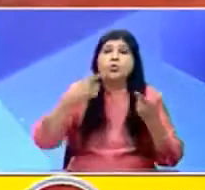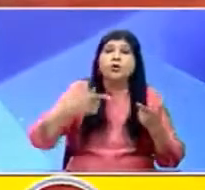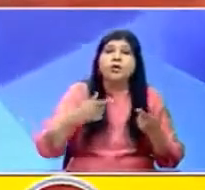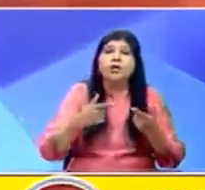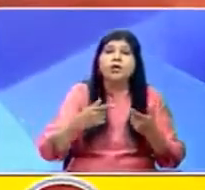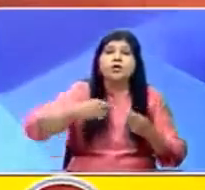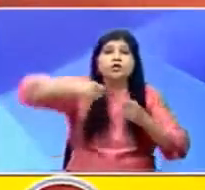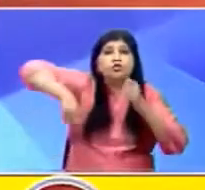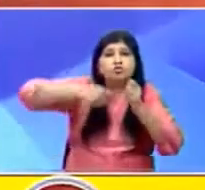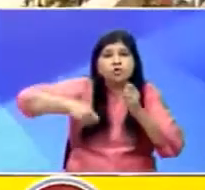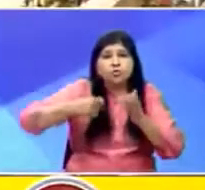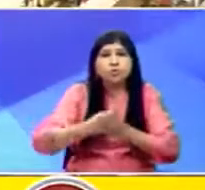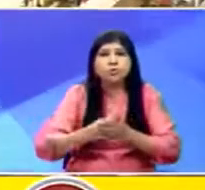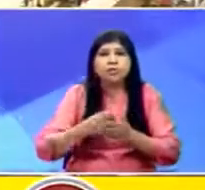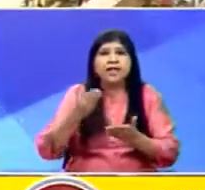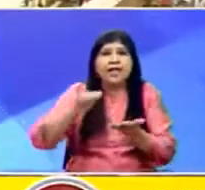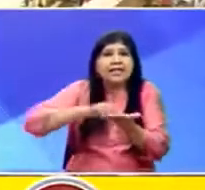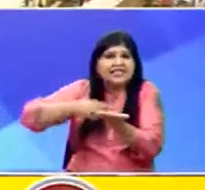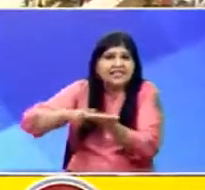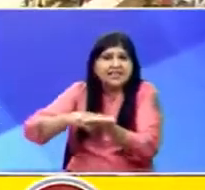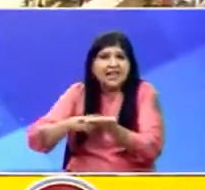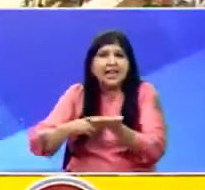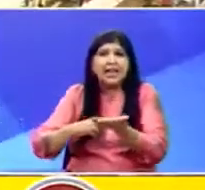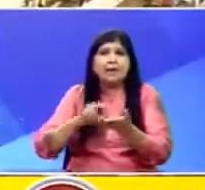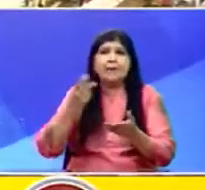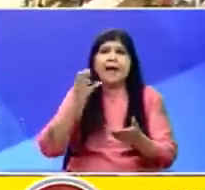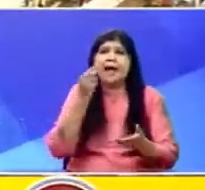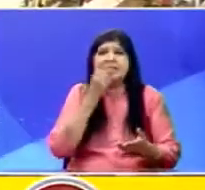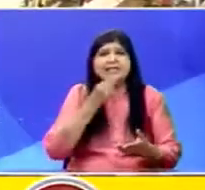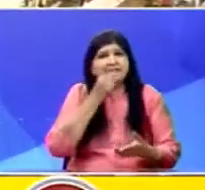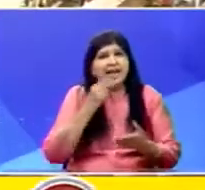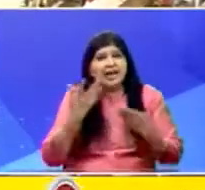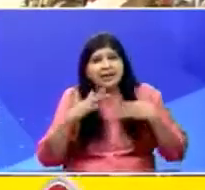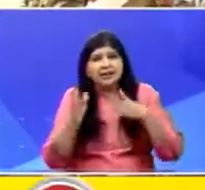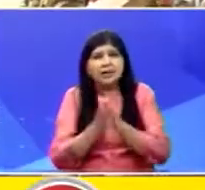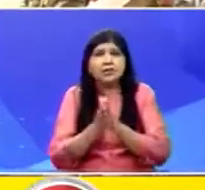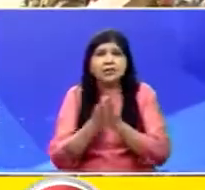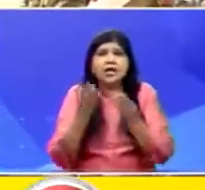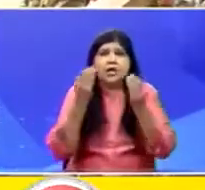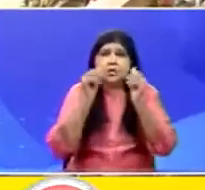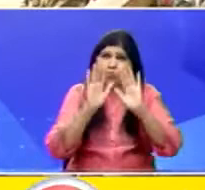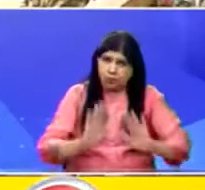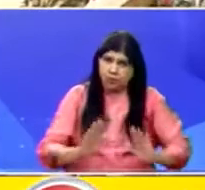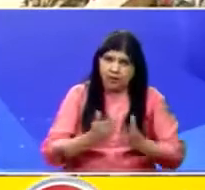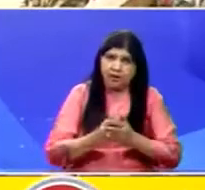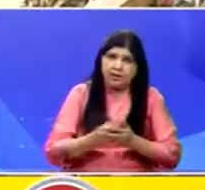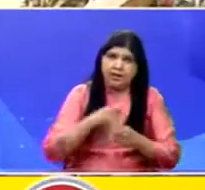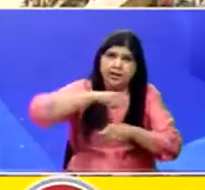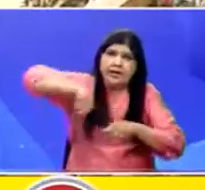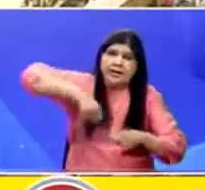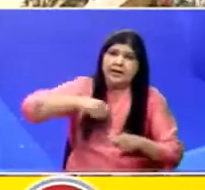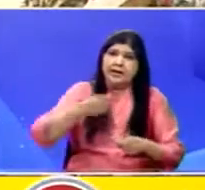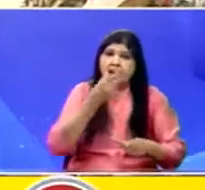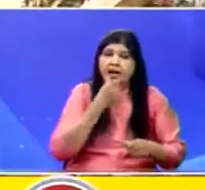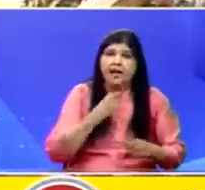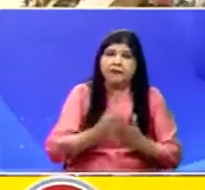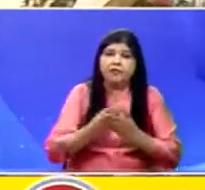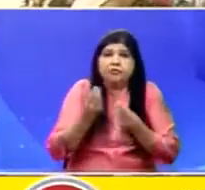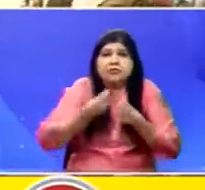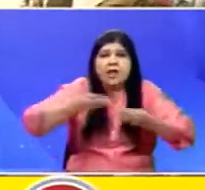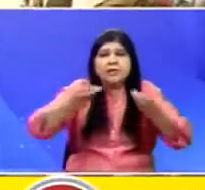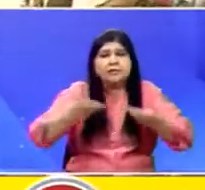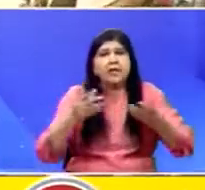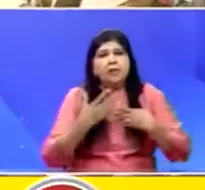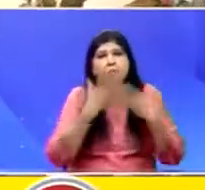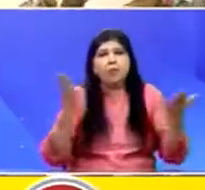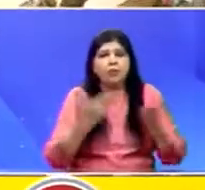बने जैम, चटनी, अचार और इन्हें सुखाकर तैयार किए गए ड्राई फ्रूट को बाजार में उतारा गया